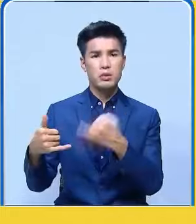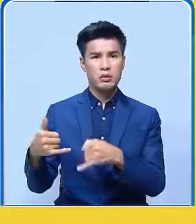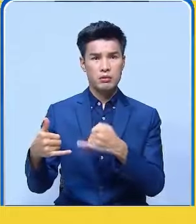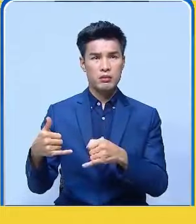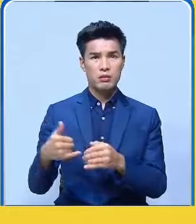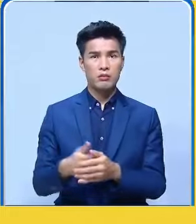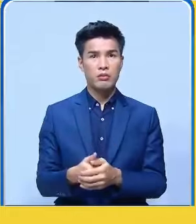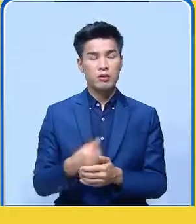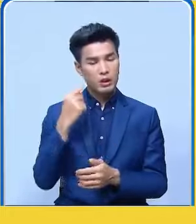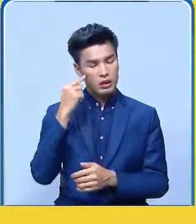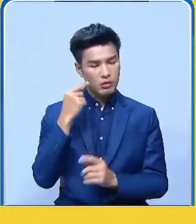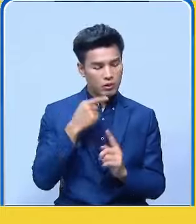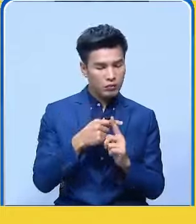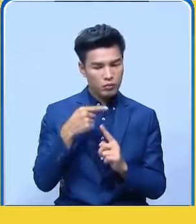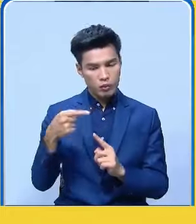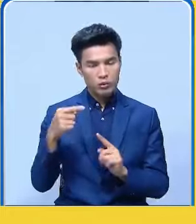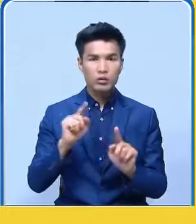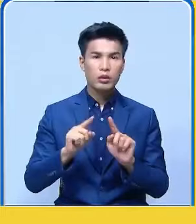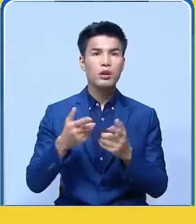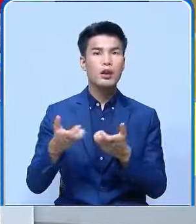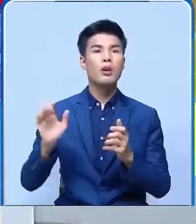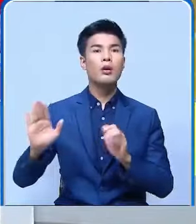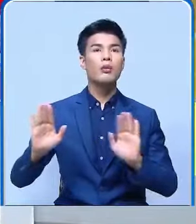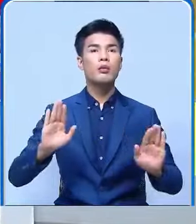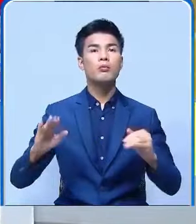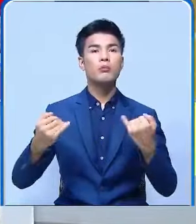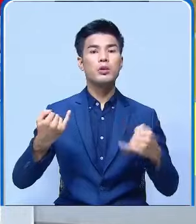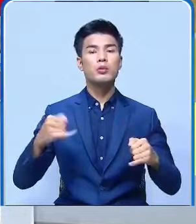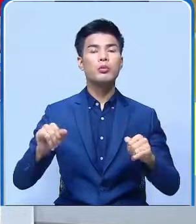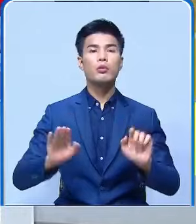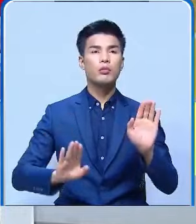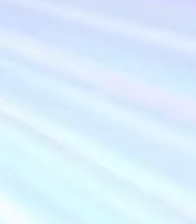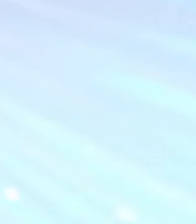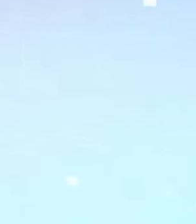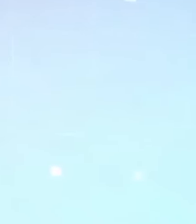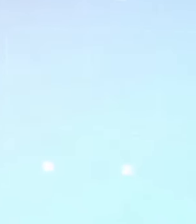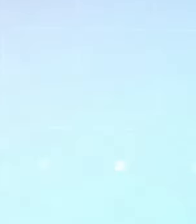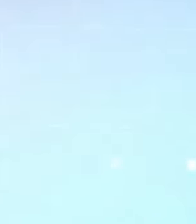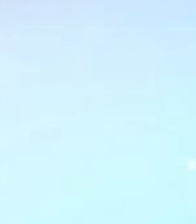ก็มองได้หลายมุม ต้องแยกกันความผิดก็ว่าไปในเรื่องการปล่อยกระแสไฟฟ้าก็ว่าไป ค่ะ